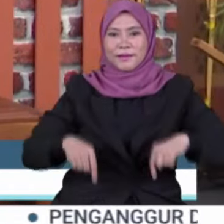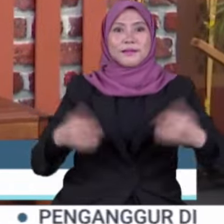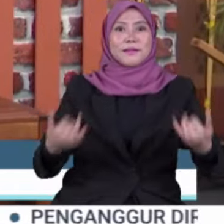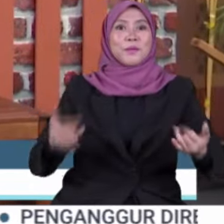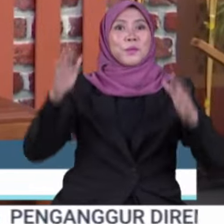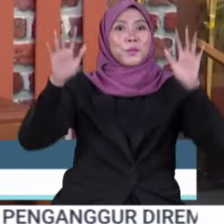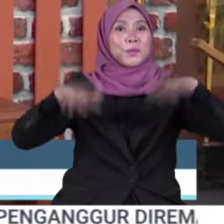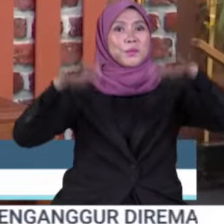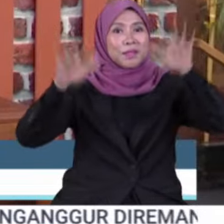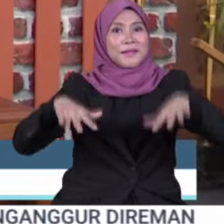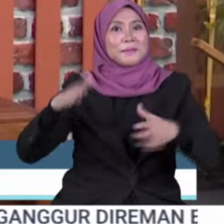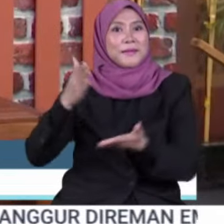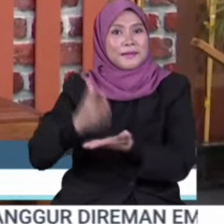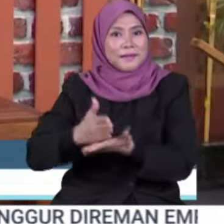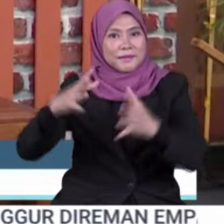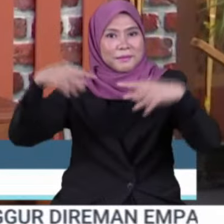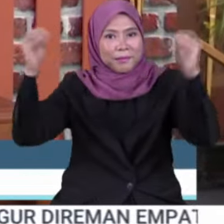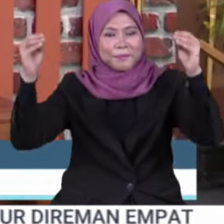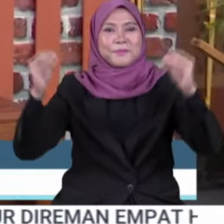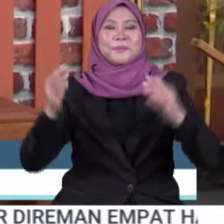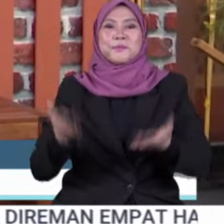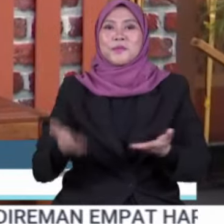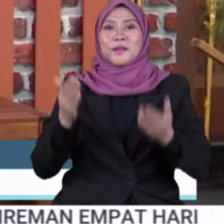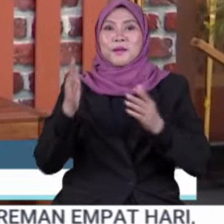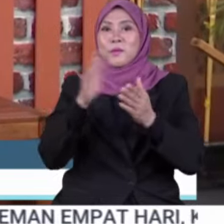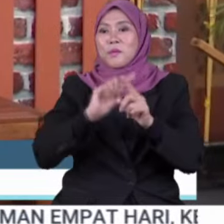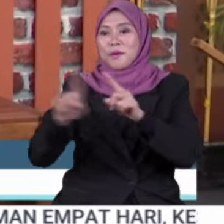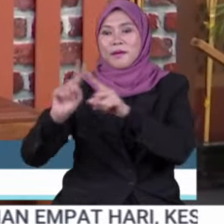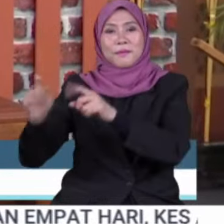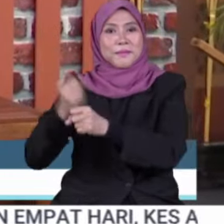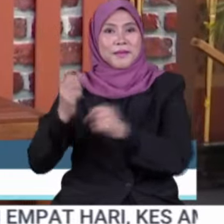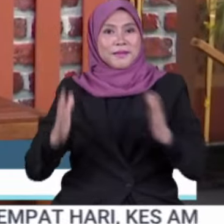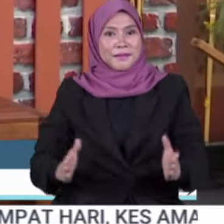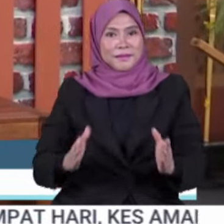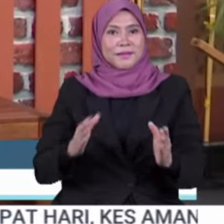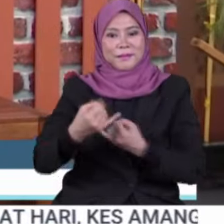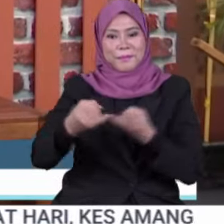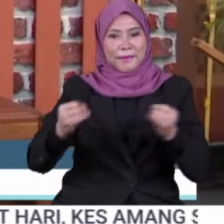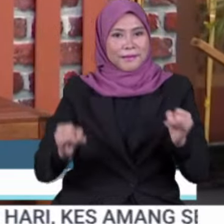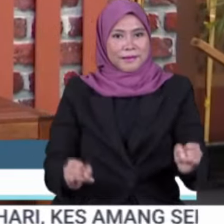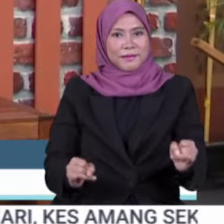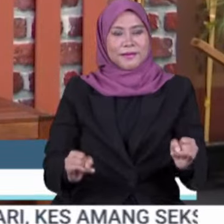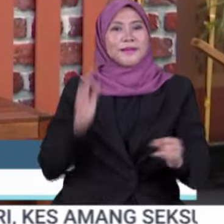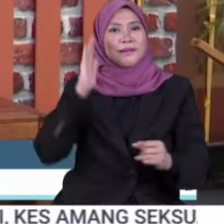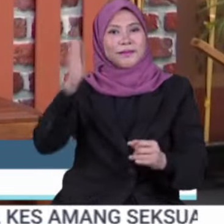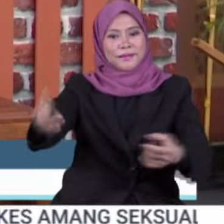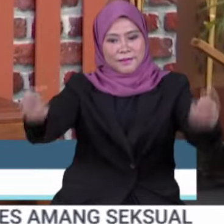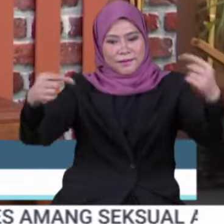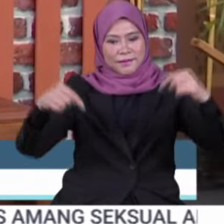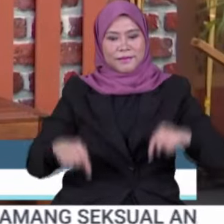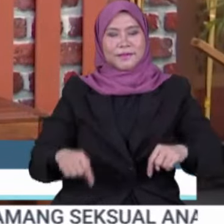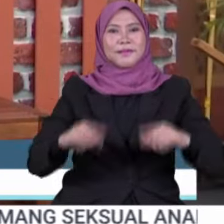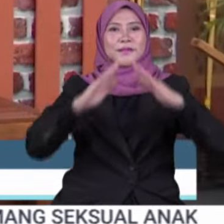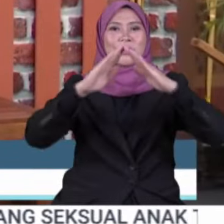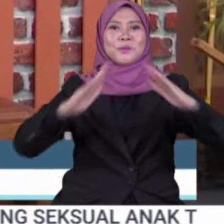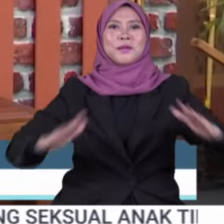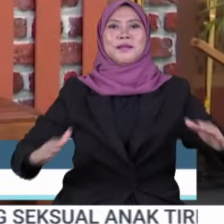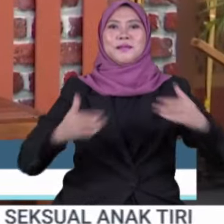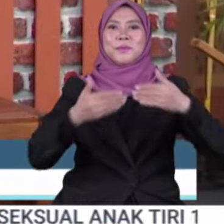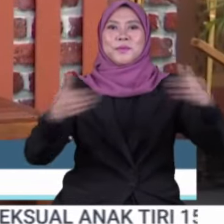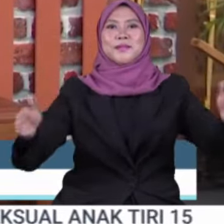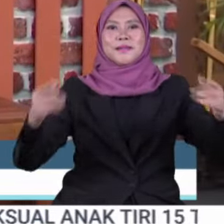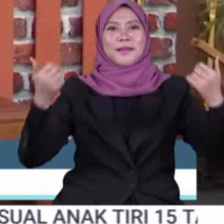reda. Dijadualkan warga KKD dari pelbagai agensi dan jabatan akan hadir untuk Majlis Rumah Terbuka Hari